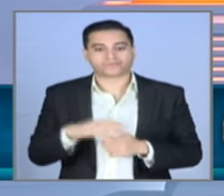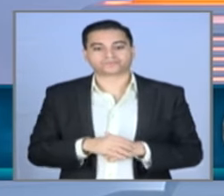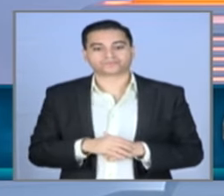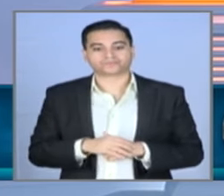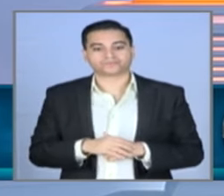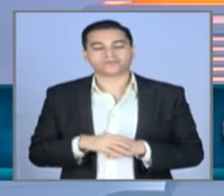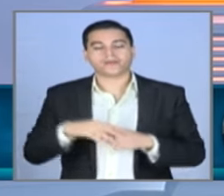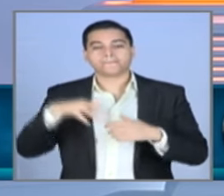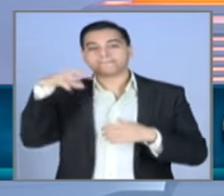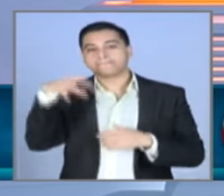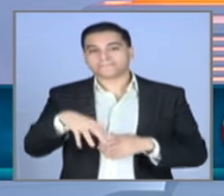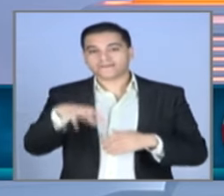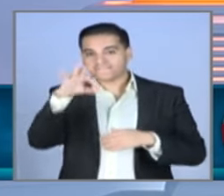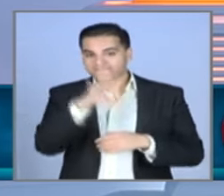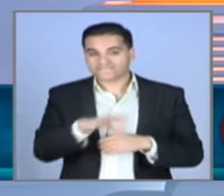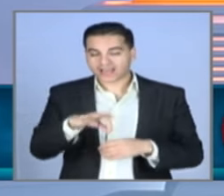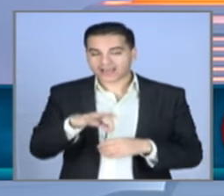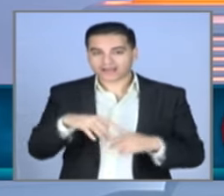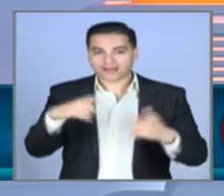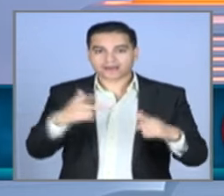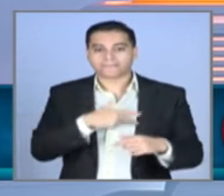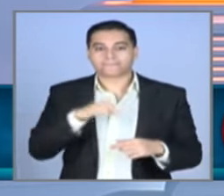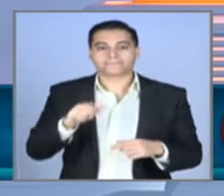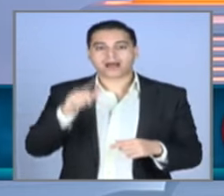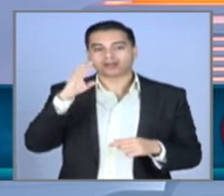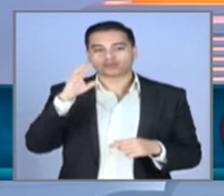في مدينة باندونغ.